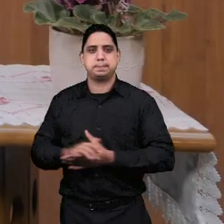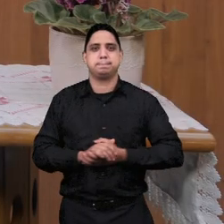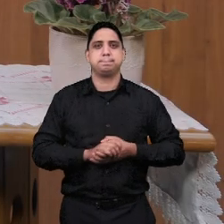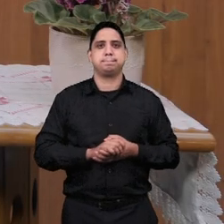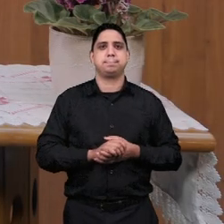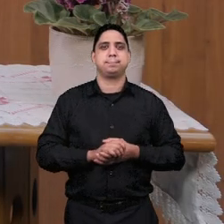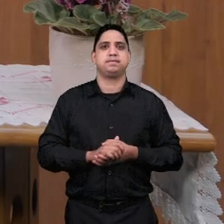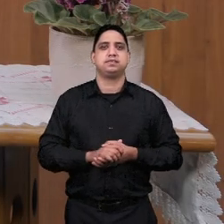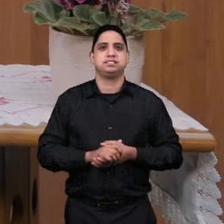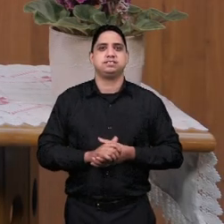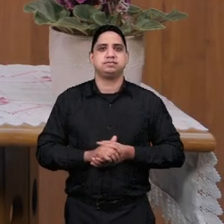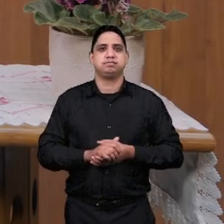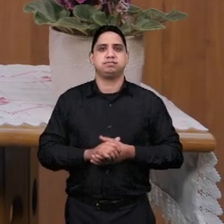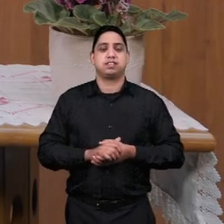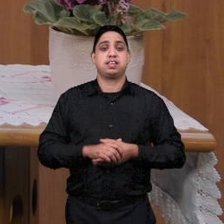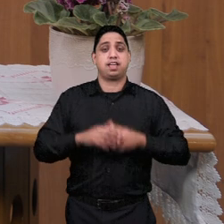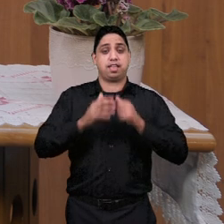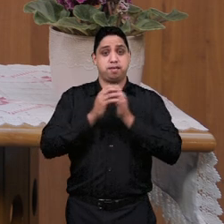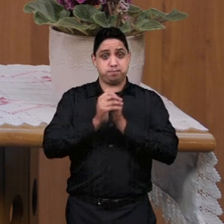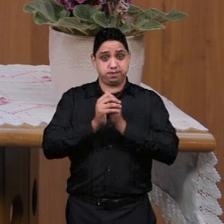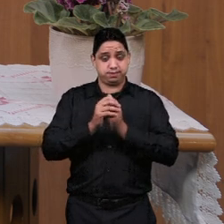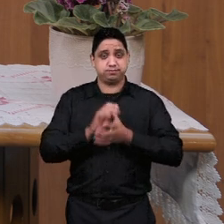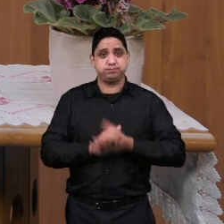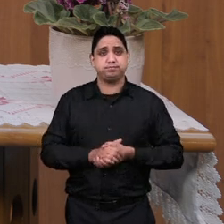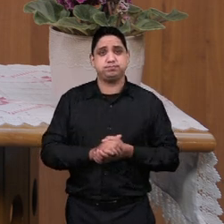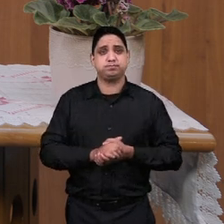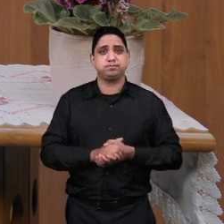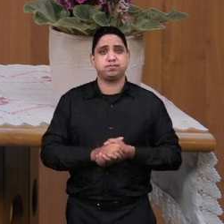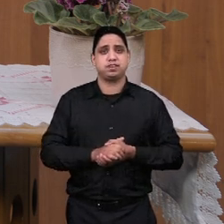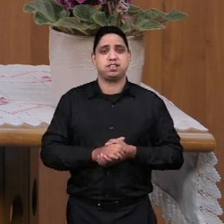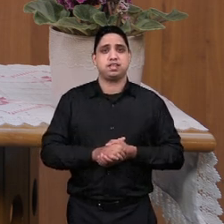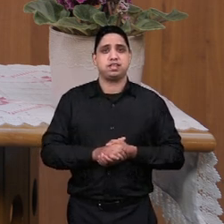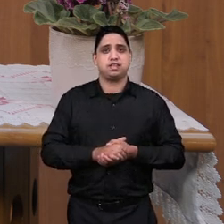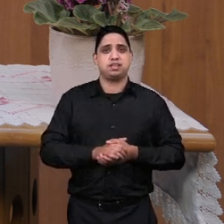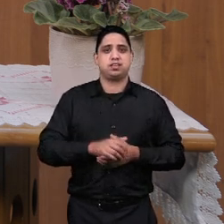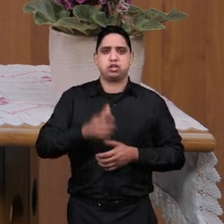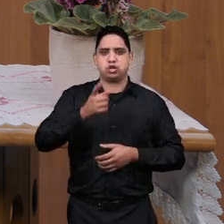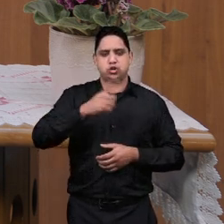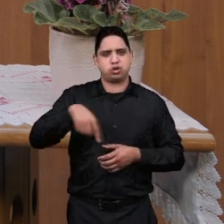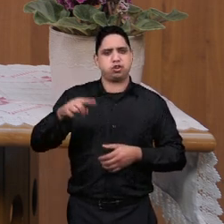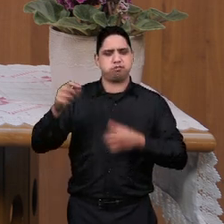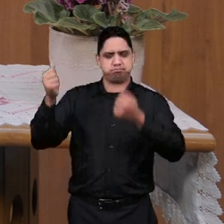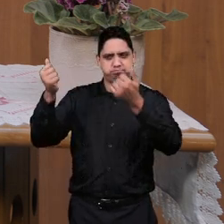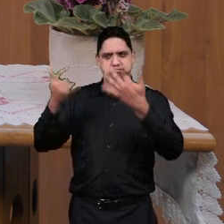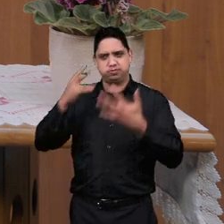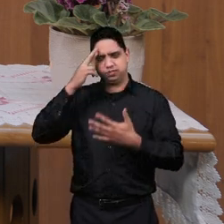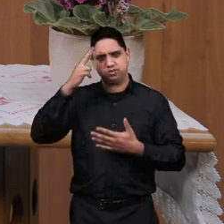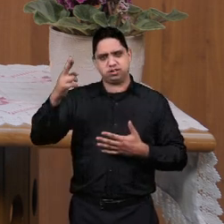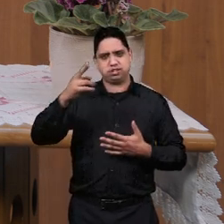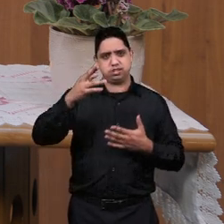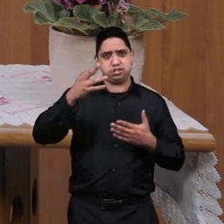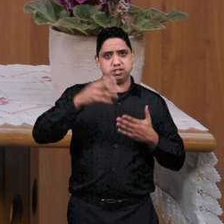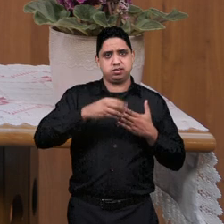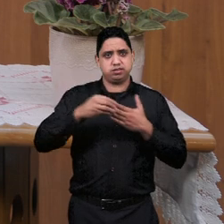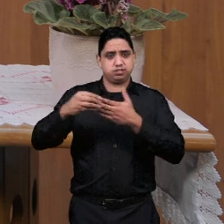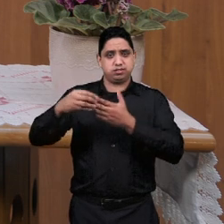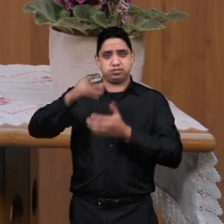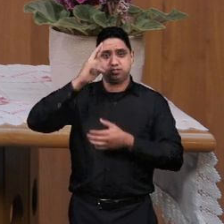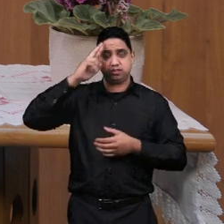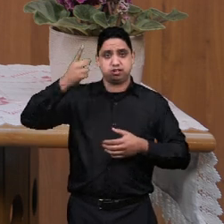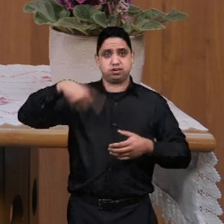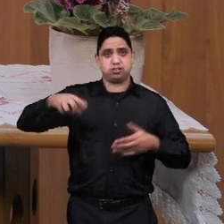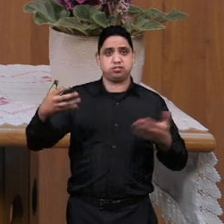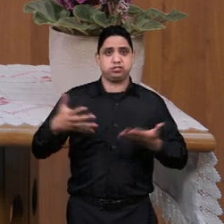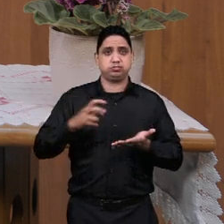Amen, mes frères et sœurs. Amém, Nous avons irmãos? reçu la bénédiction Nós du Seigneur, recebemos la a direction du bênção. Seigneur pour nous. Et objectivement, nous